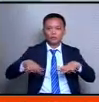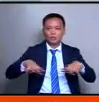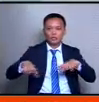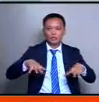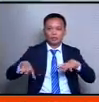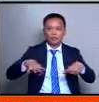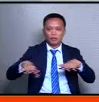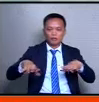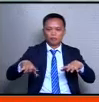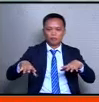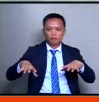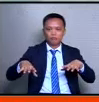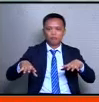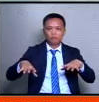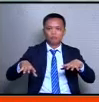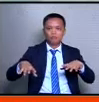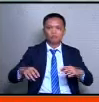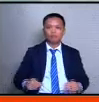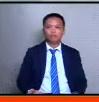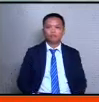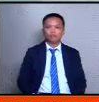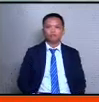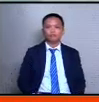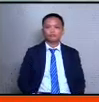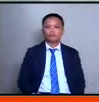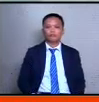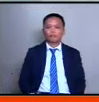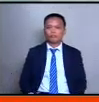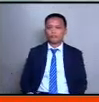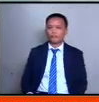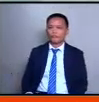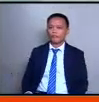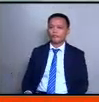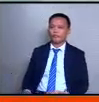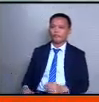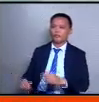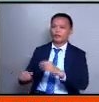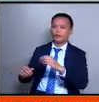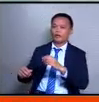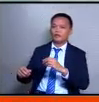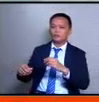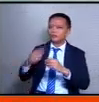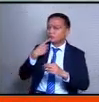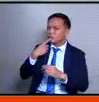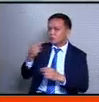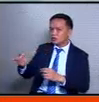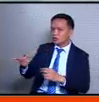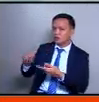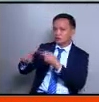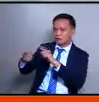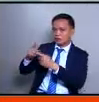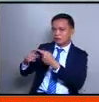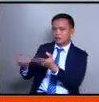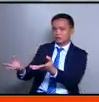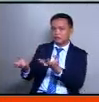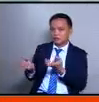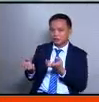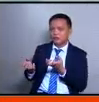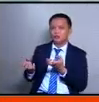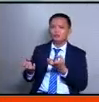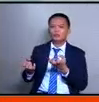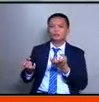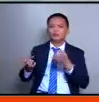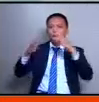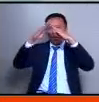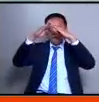earthquake requirement. Anyway, architects, sinasabi ko nga sa mga kaibigan ko, kapag gusto na magpatayo ng bahay dito sa